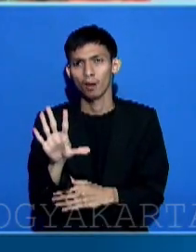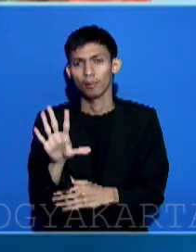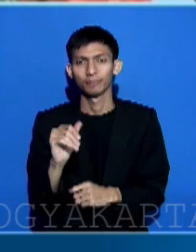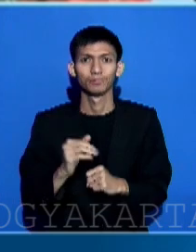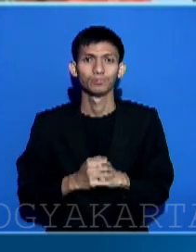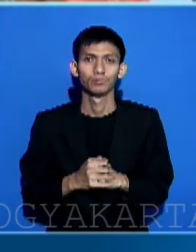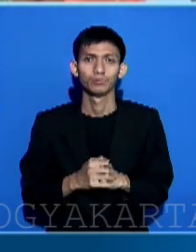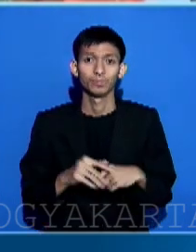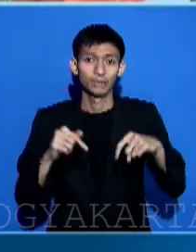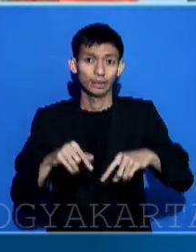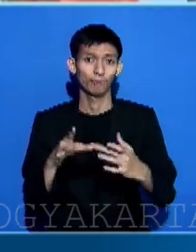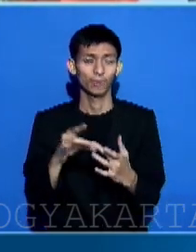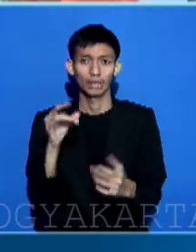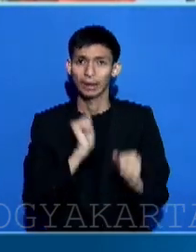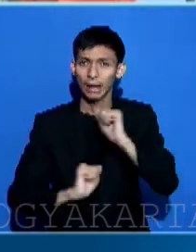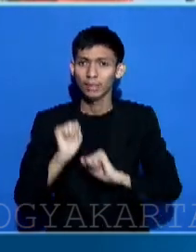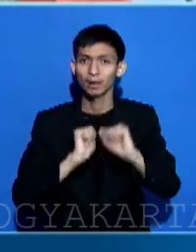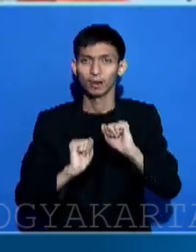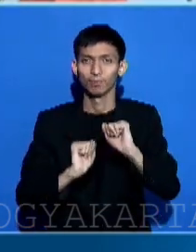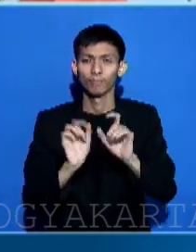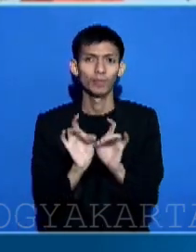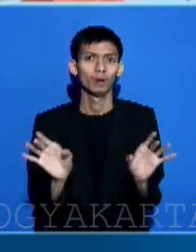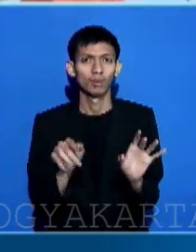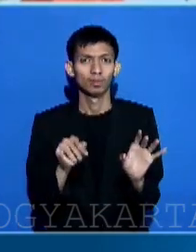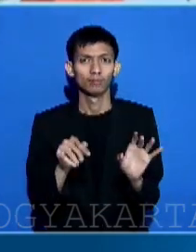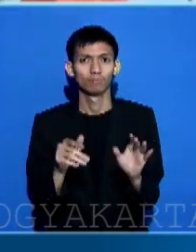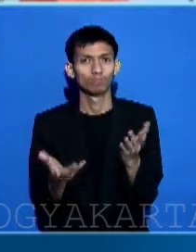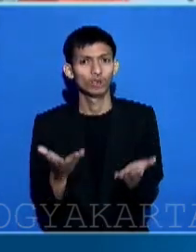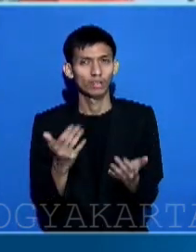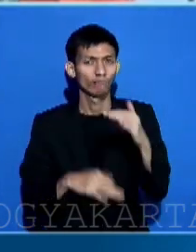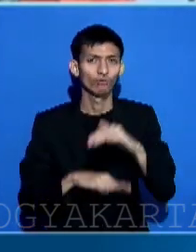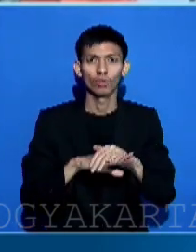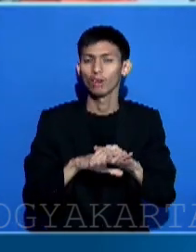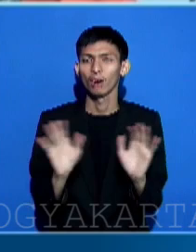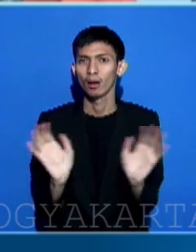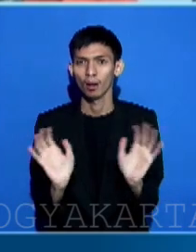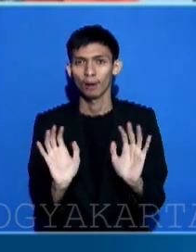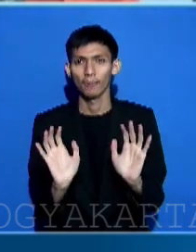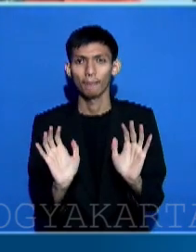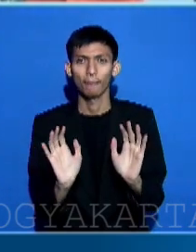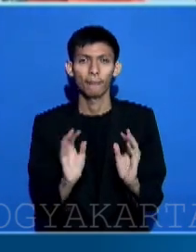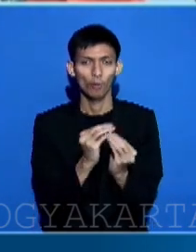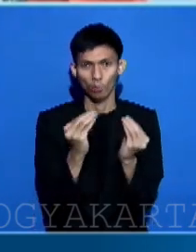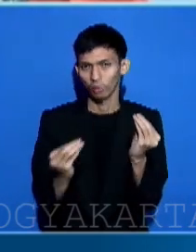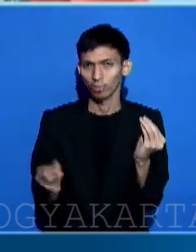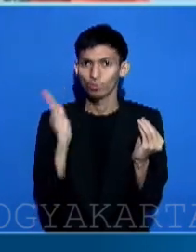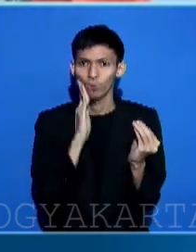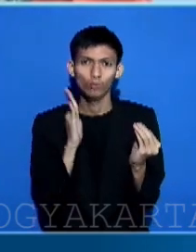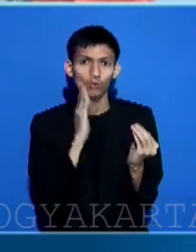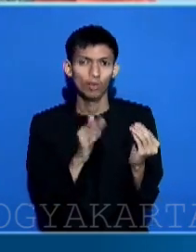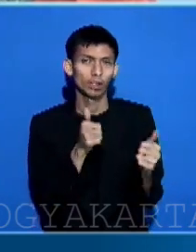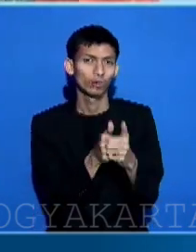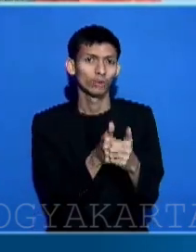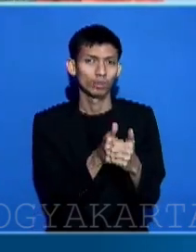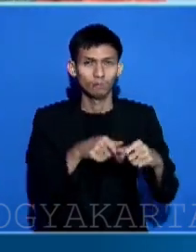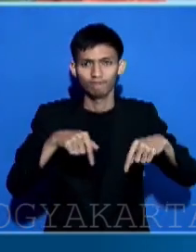apa namanya kegiatan ini khususnya walaupun ini apa namanya Belum sepenuhnya belum semuanya generasi muda bisa mengikuti e kegiatan